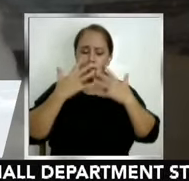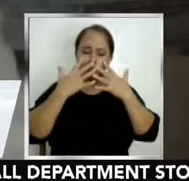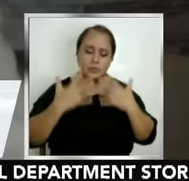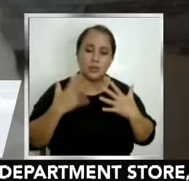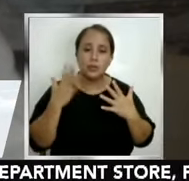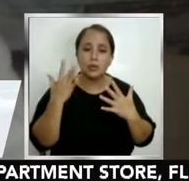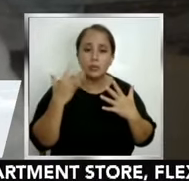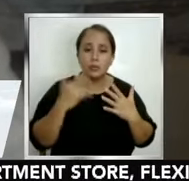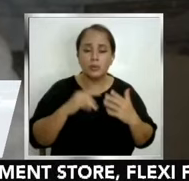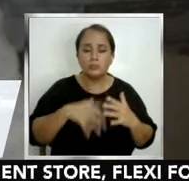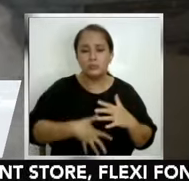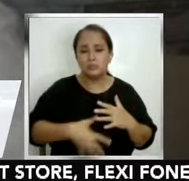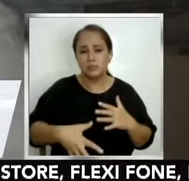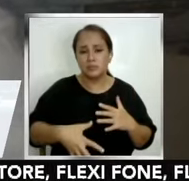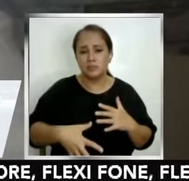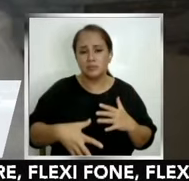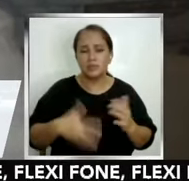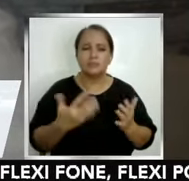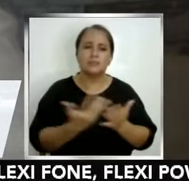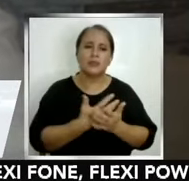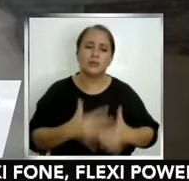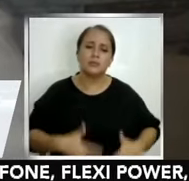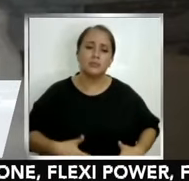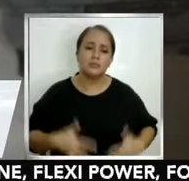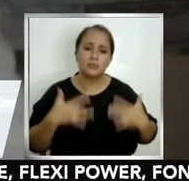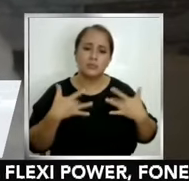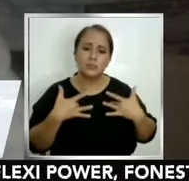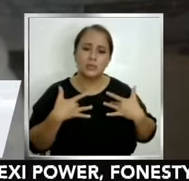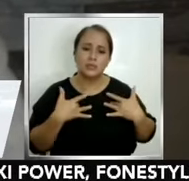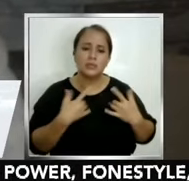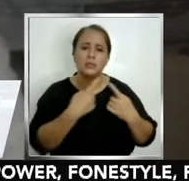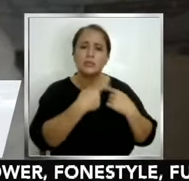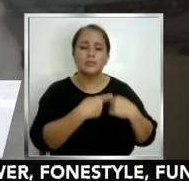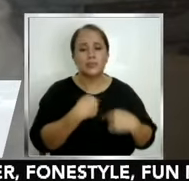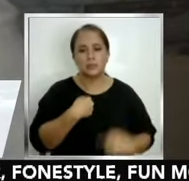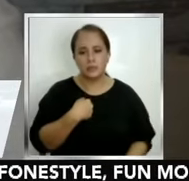may bagong buhay na sasandal naman po sa akin. Kaya